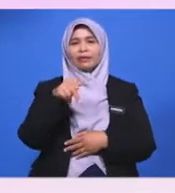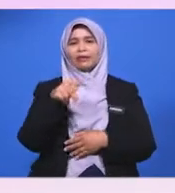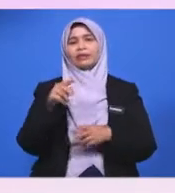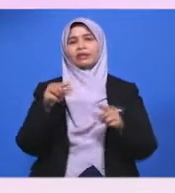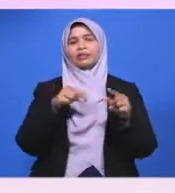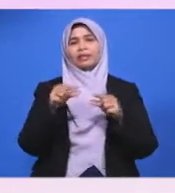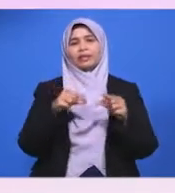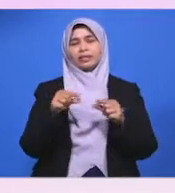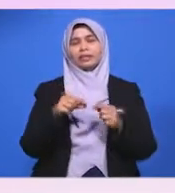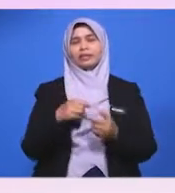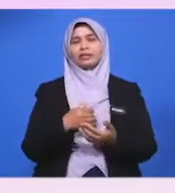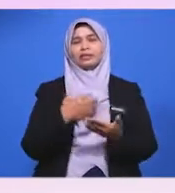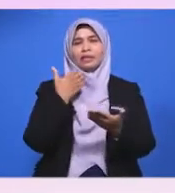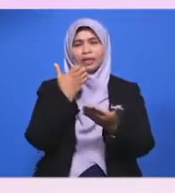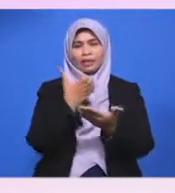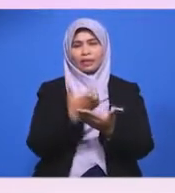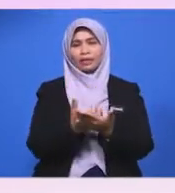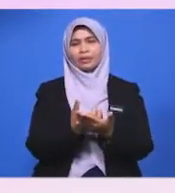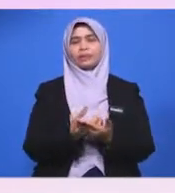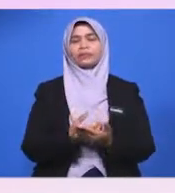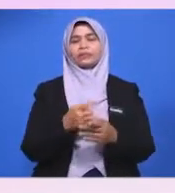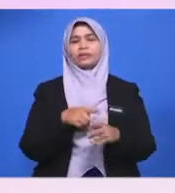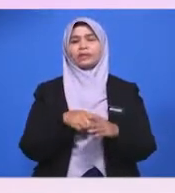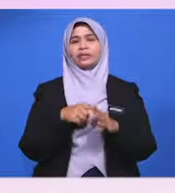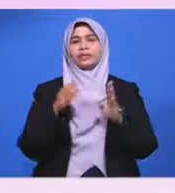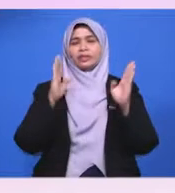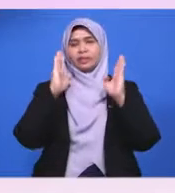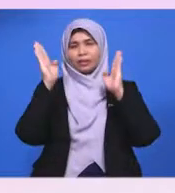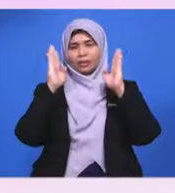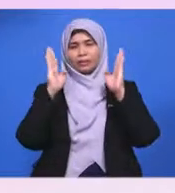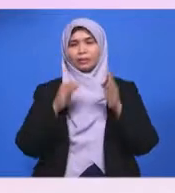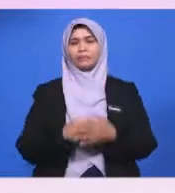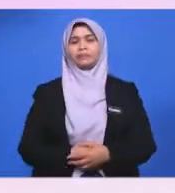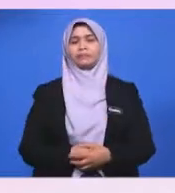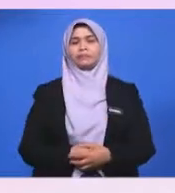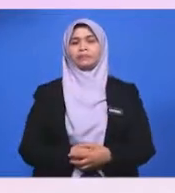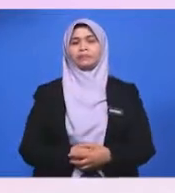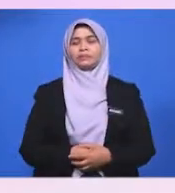agaknya yang dimaksudkan dengan kegiatan ekonomi?